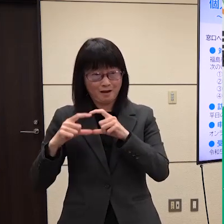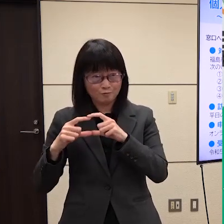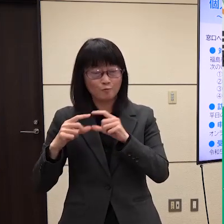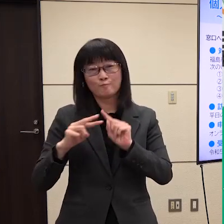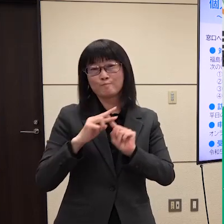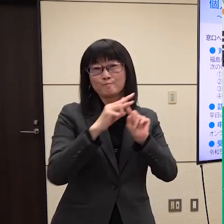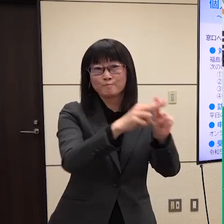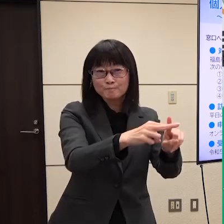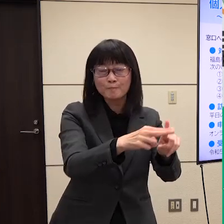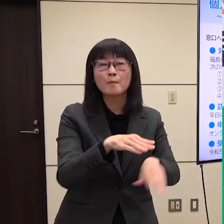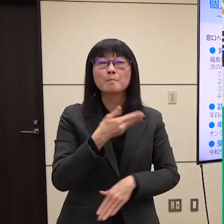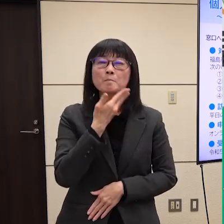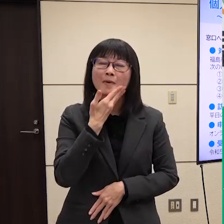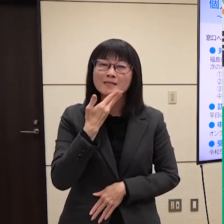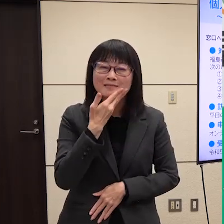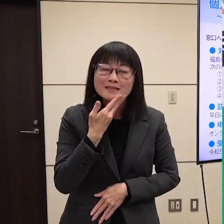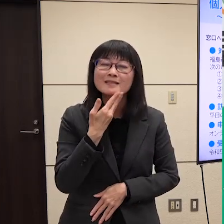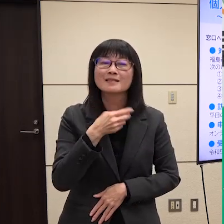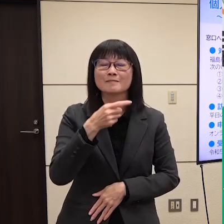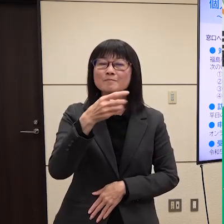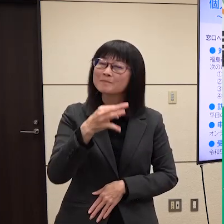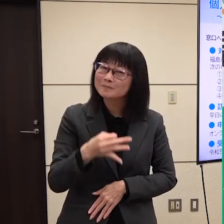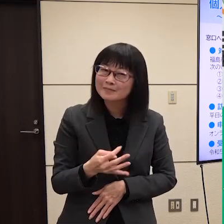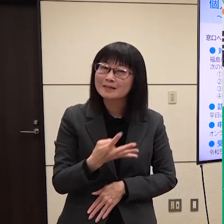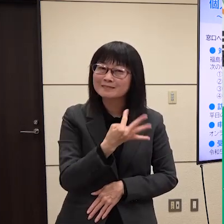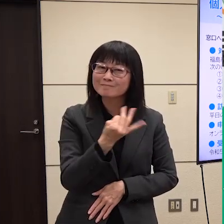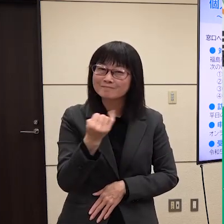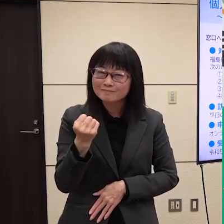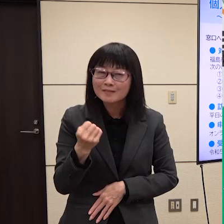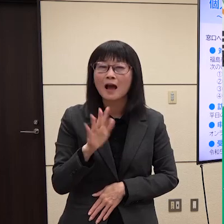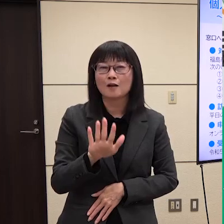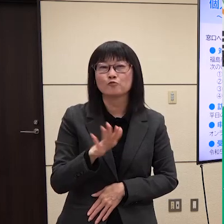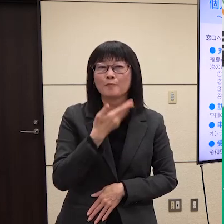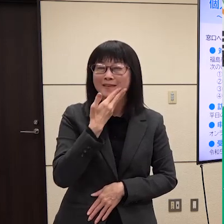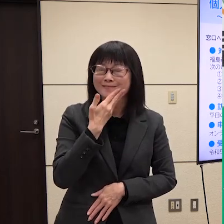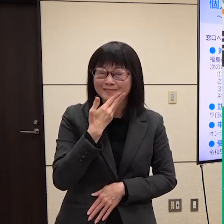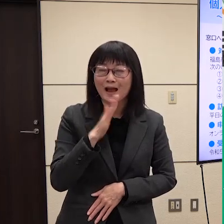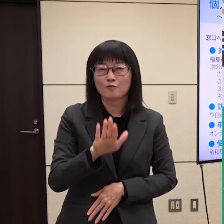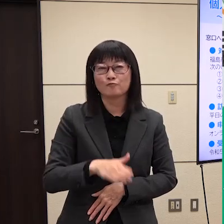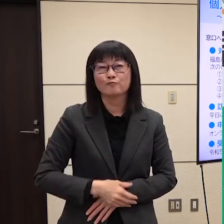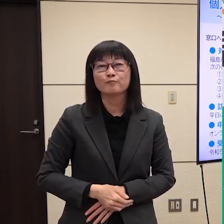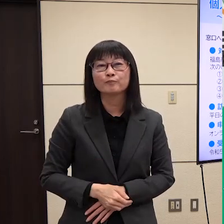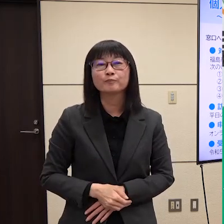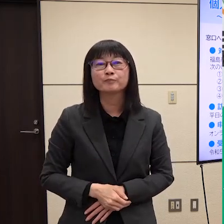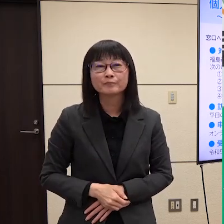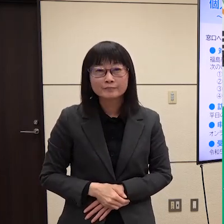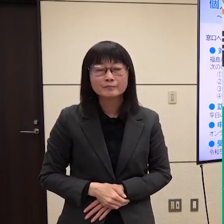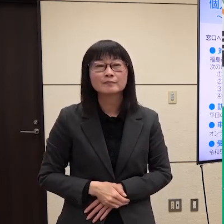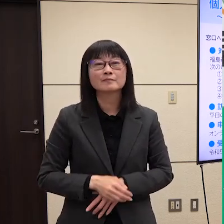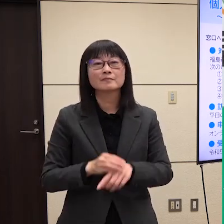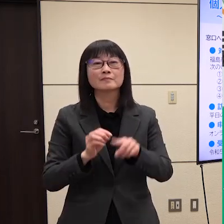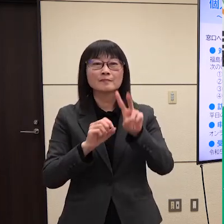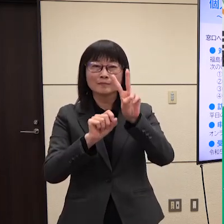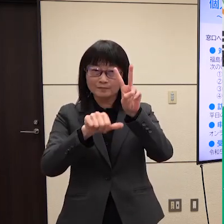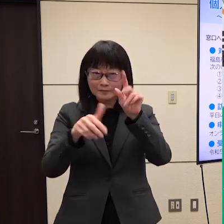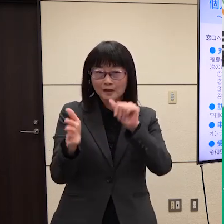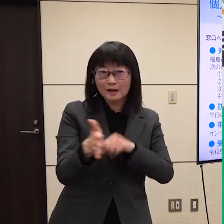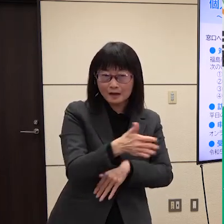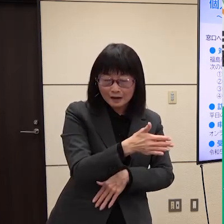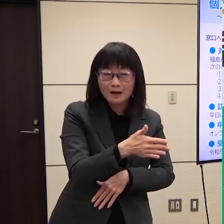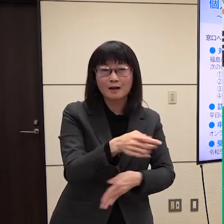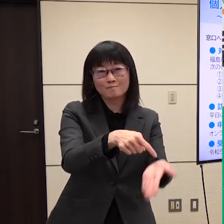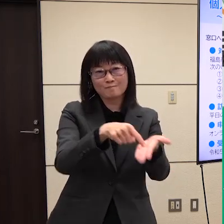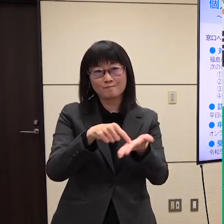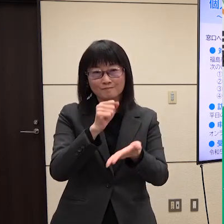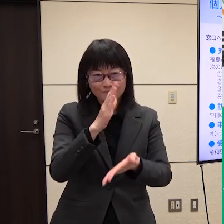保有いただけるかなというふうに思っております。12月1日からでありますので、ぜひご利用いただければというふうに思います。私